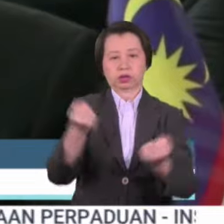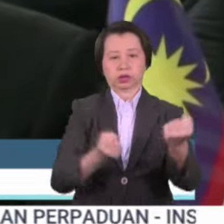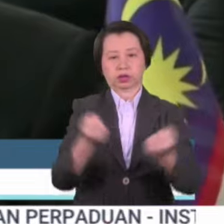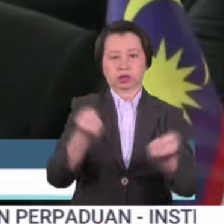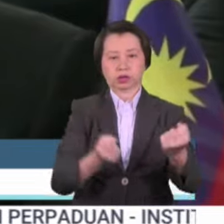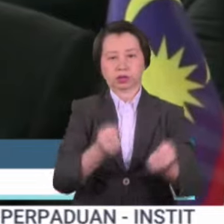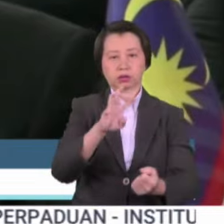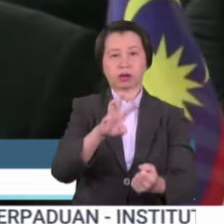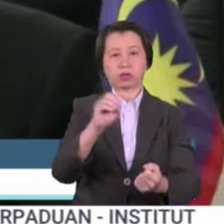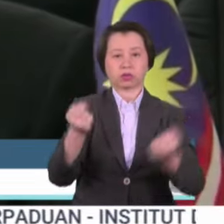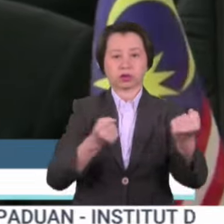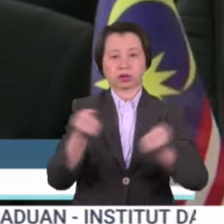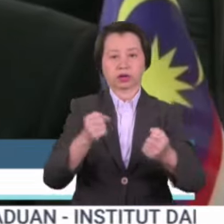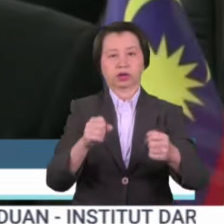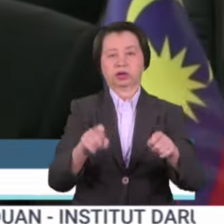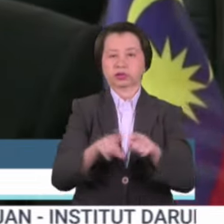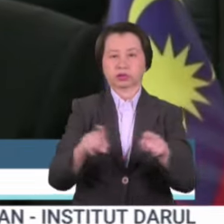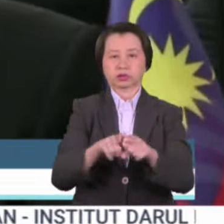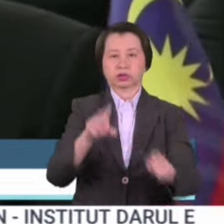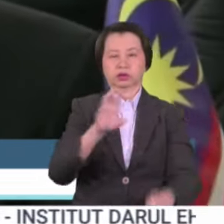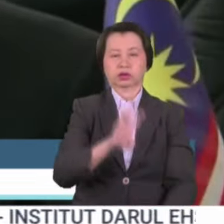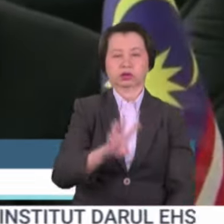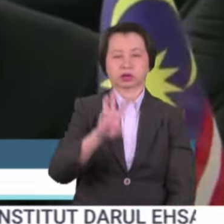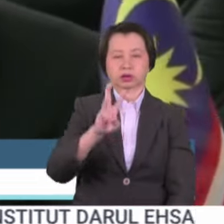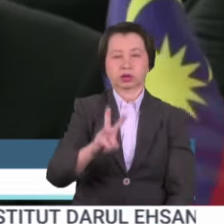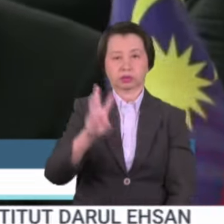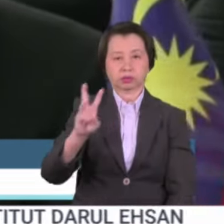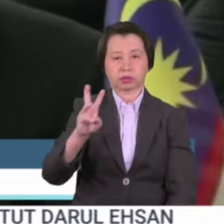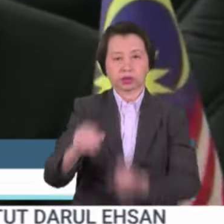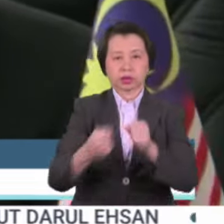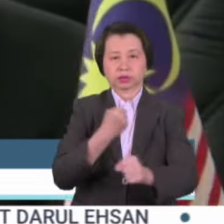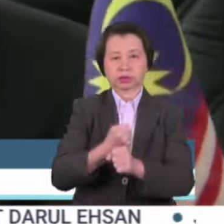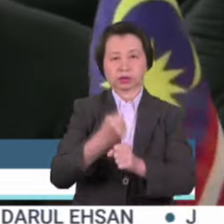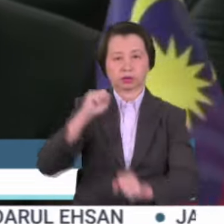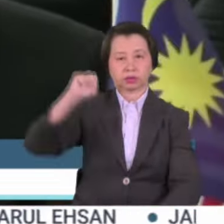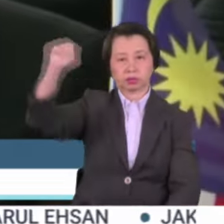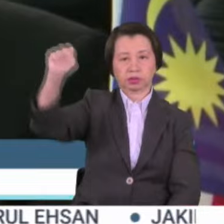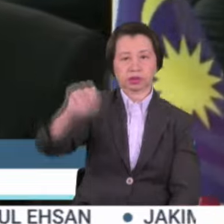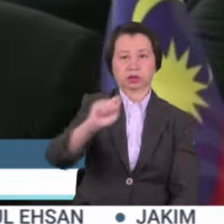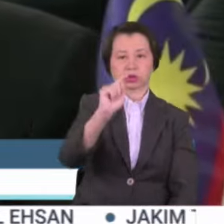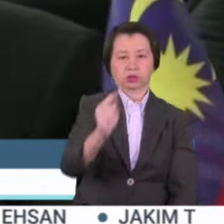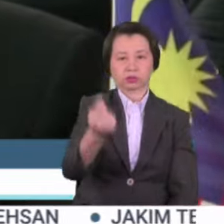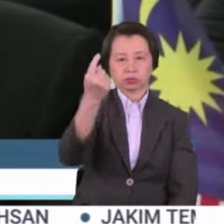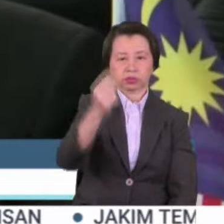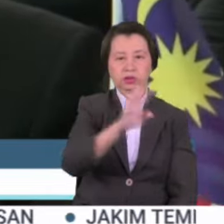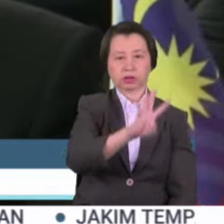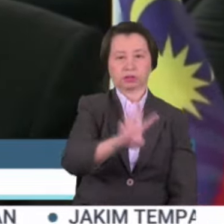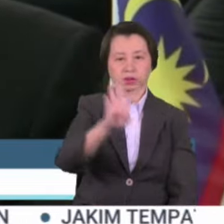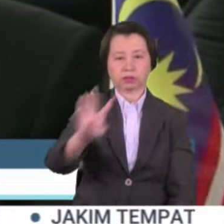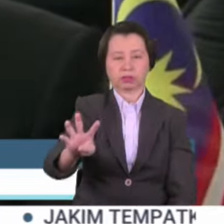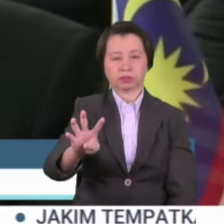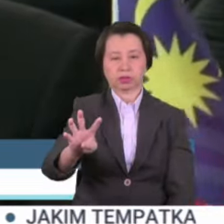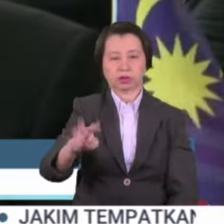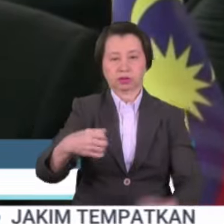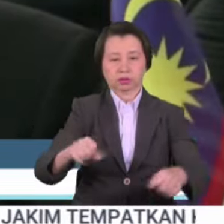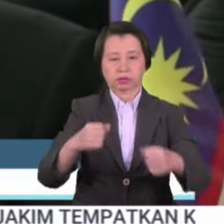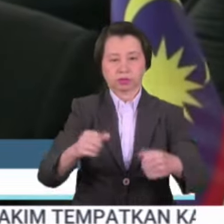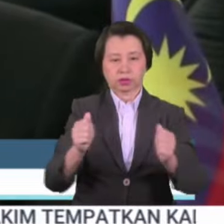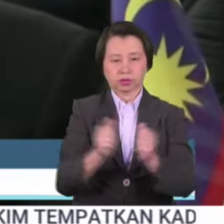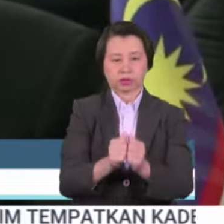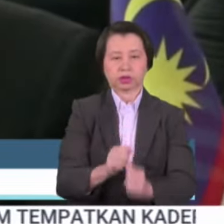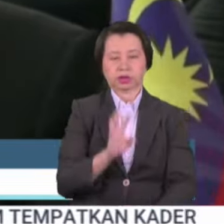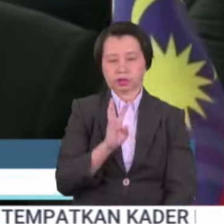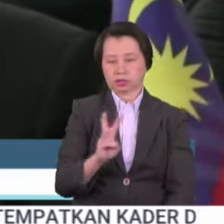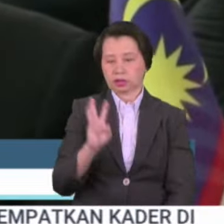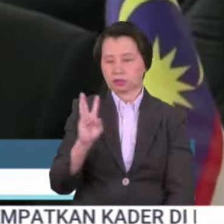simboliknya bersempena dengan 66 tahun merdeka, maknanya 44 kenderaan dengan seramai